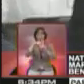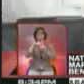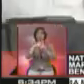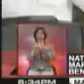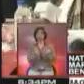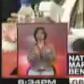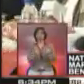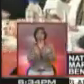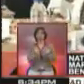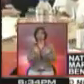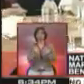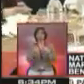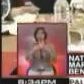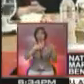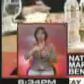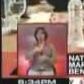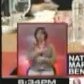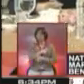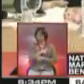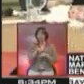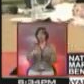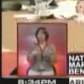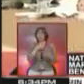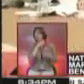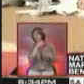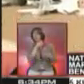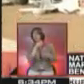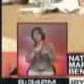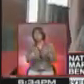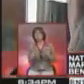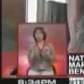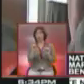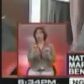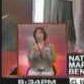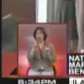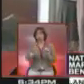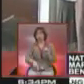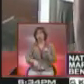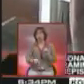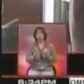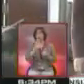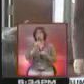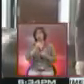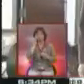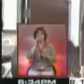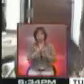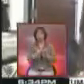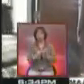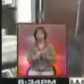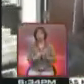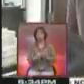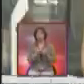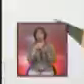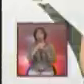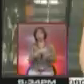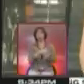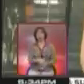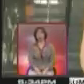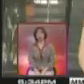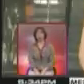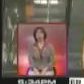ngayon, walang personalan sa pagpili ng aawardan. Yung karapat-dapat lang. Jeff Fernando, News 5.